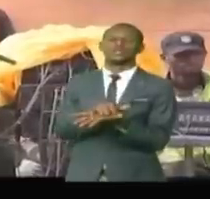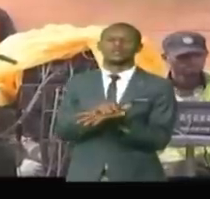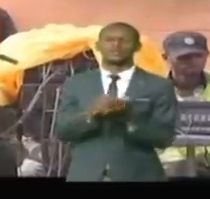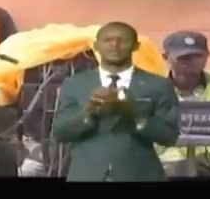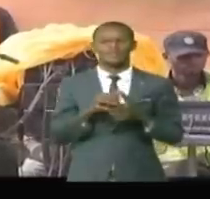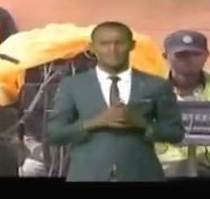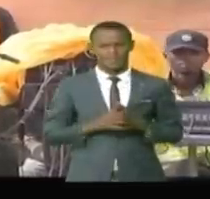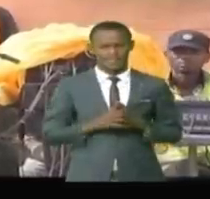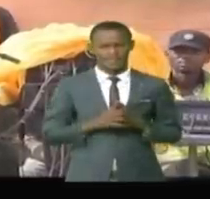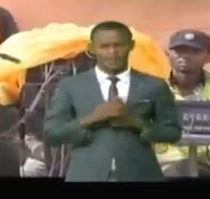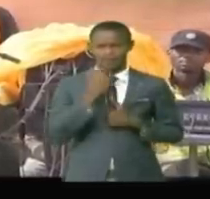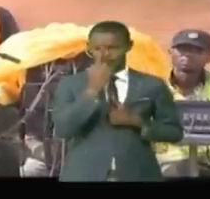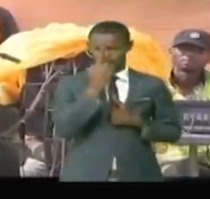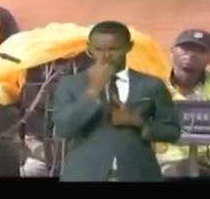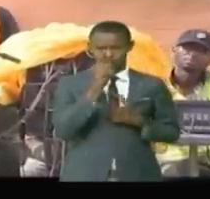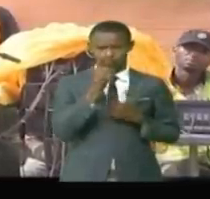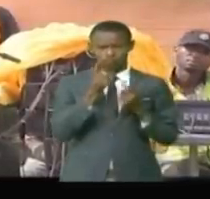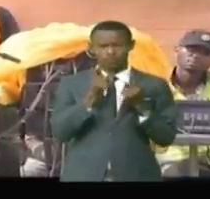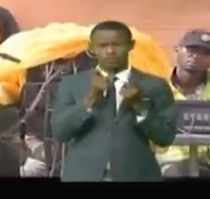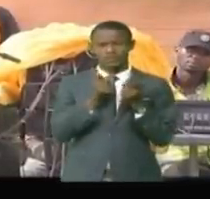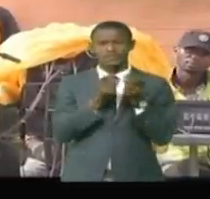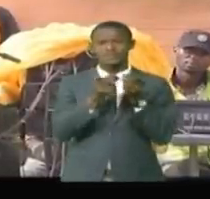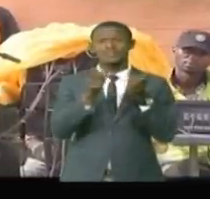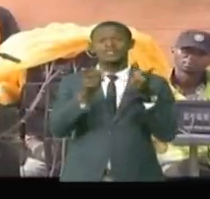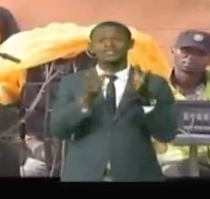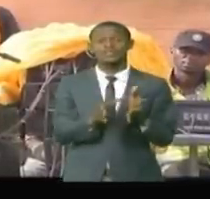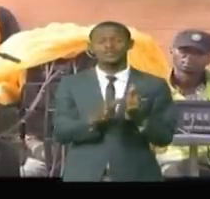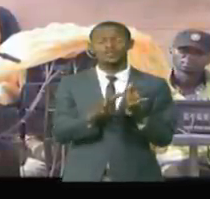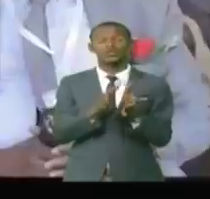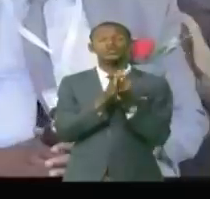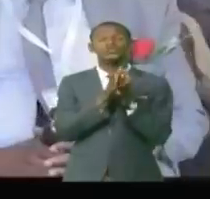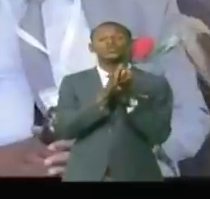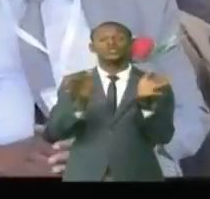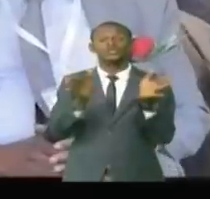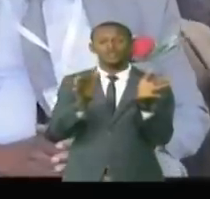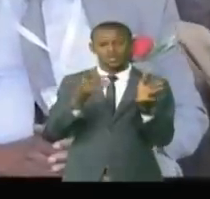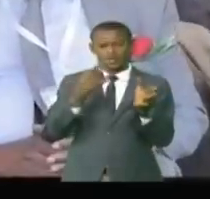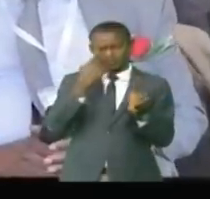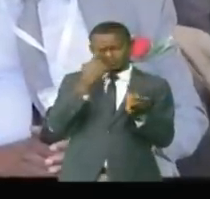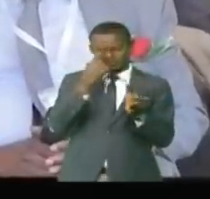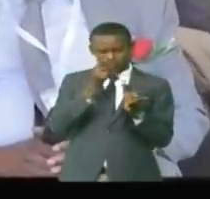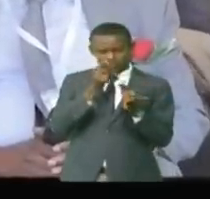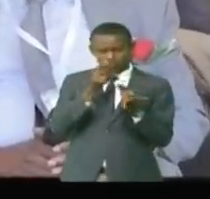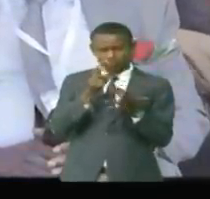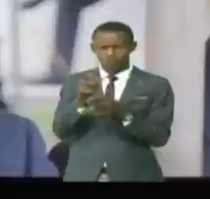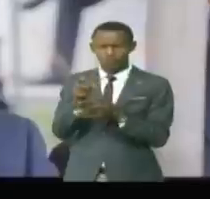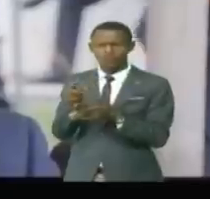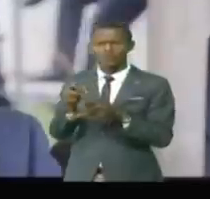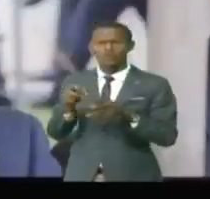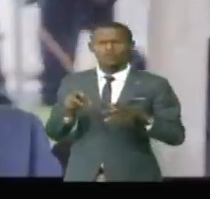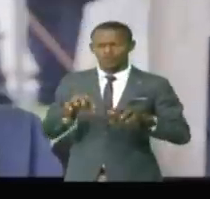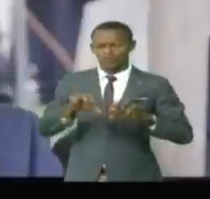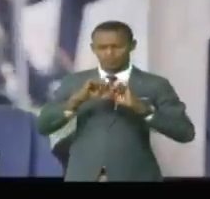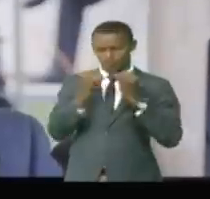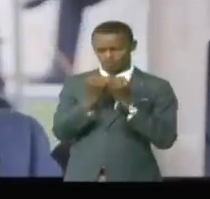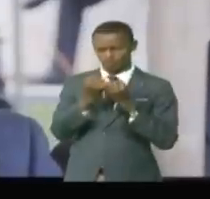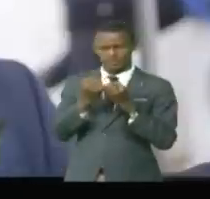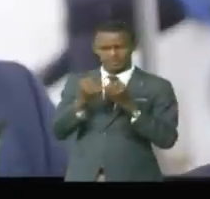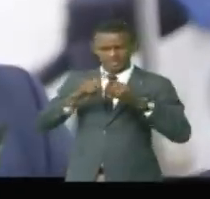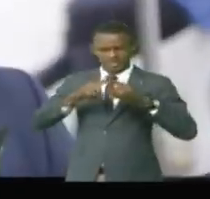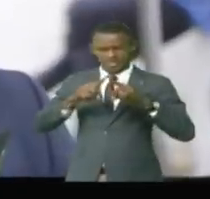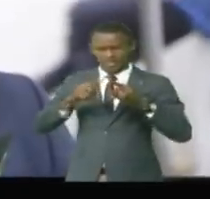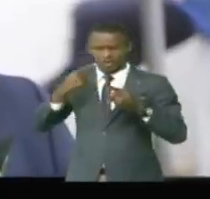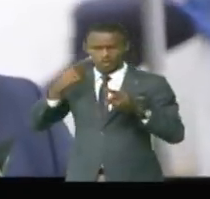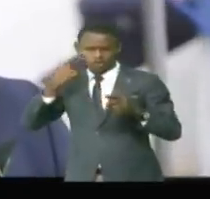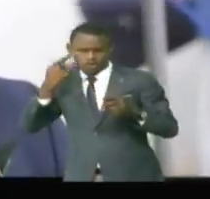Pour le directeur général de l'agence de pilotage de coordination et de suivi de conventions de collaboration, il ne s'agit